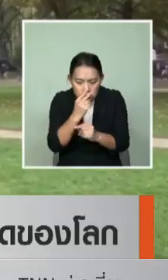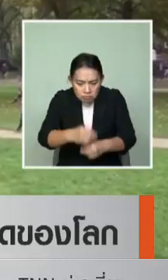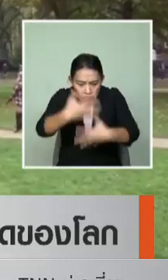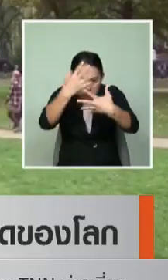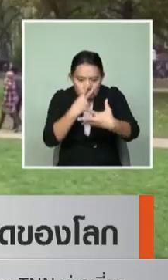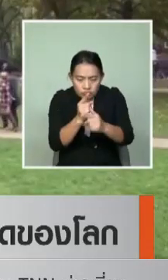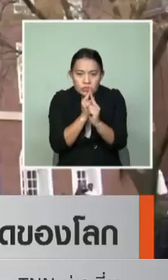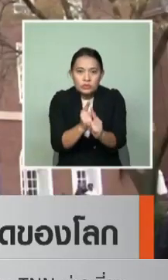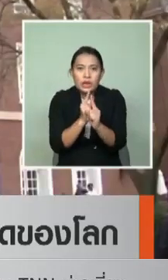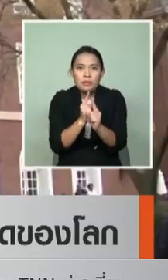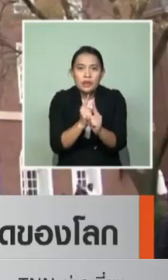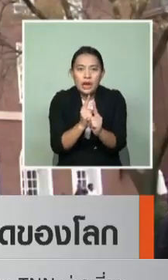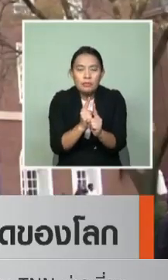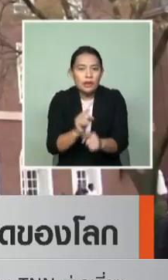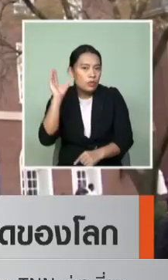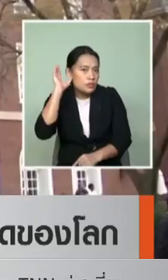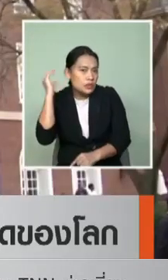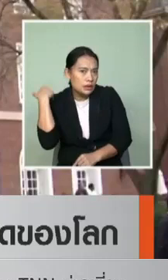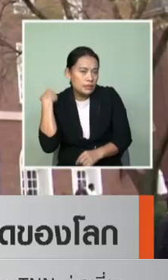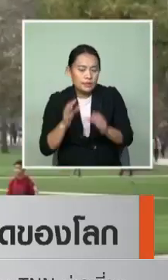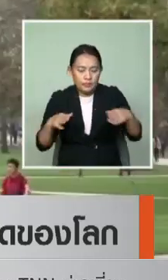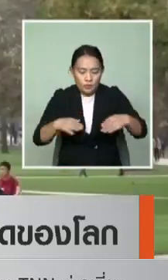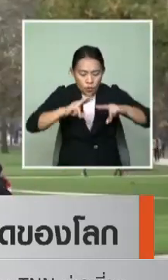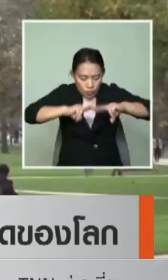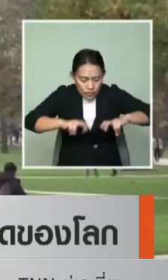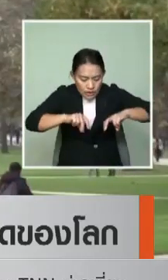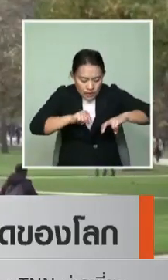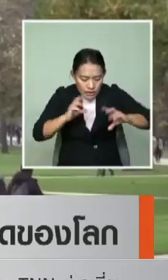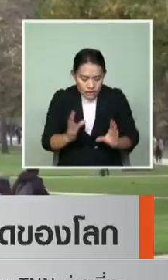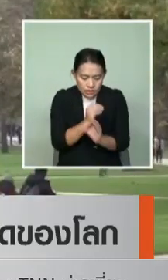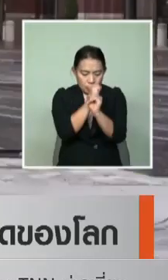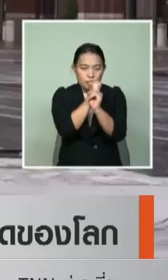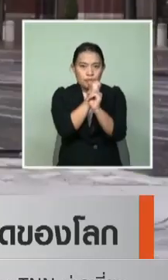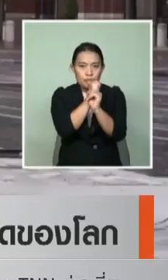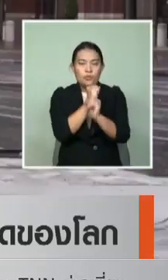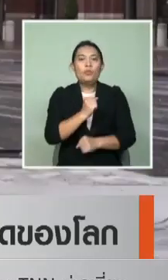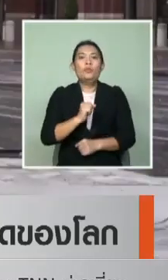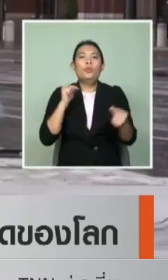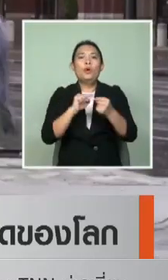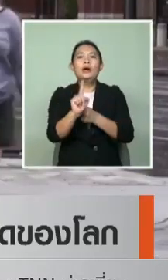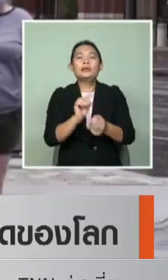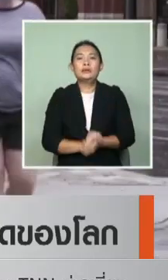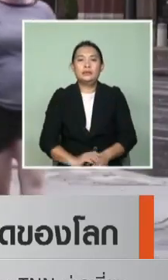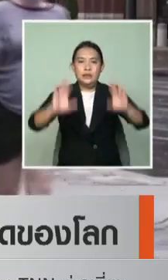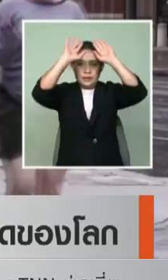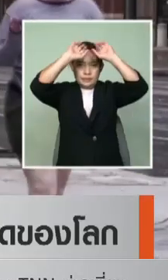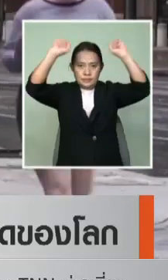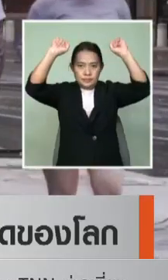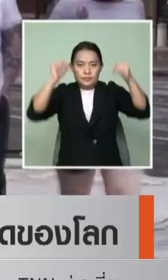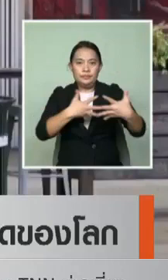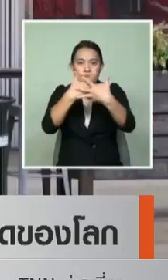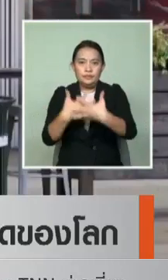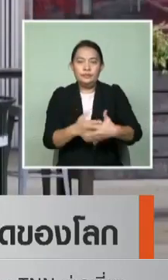บัติตามและมีความเชื่อมากขึ้นก็เลยทำให้ทีมวิจัยสรุปค่ะว่าตัวเขาเนี่ยแหละนะคะประธานาธิบดีสหรัฐคือผู้ขับเ